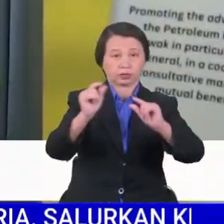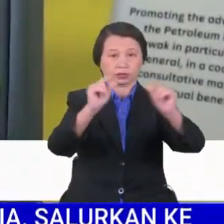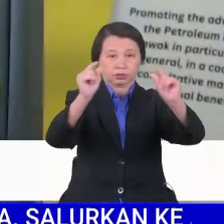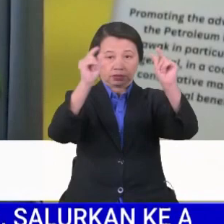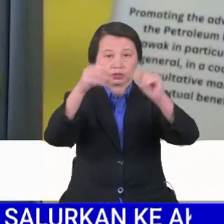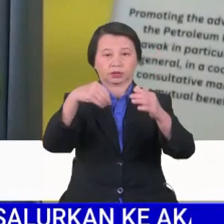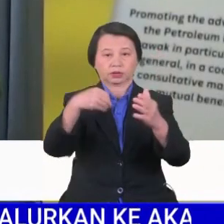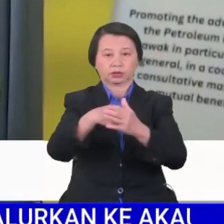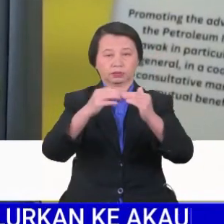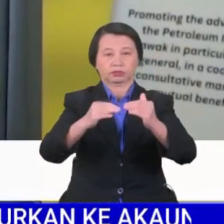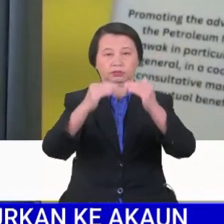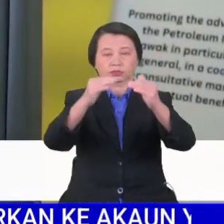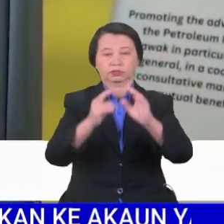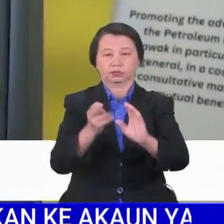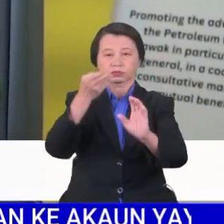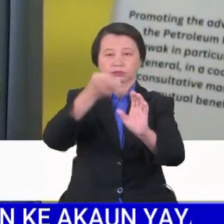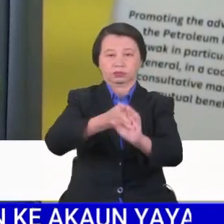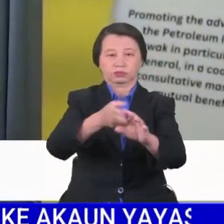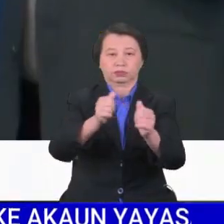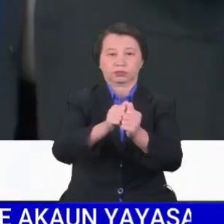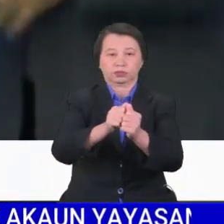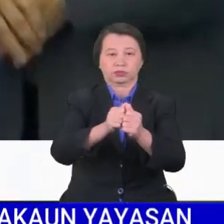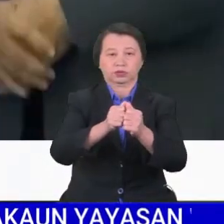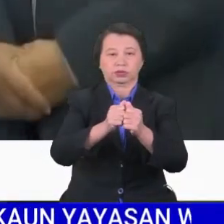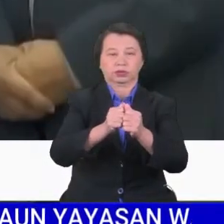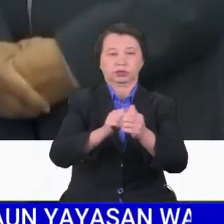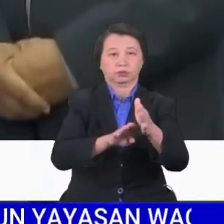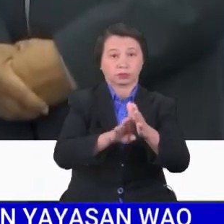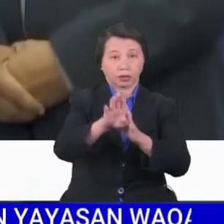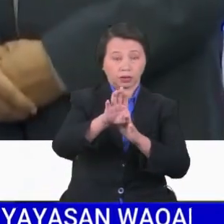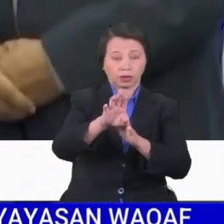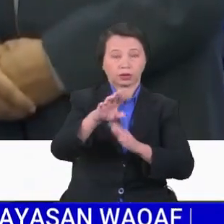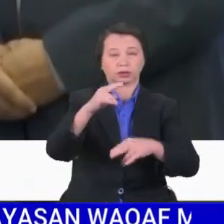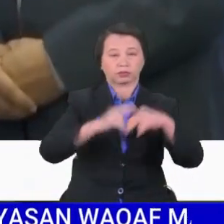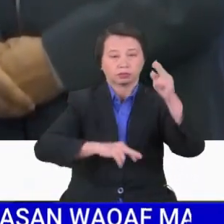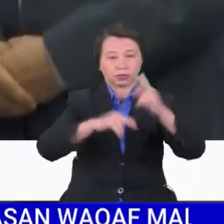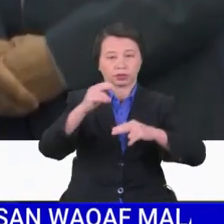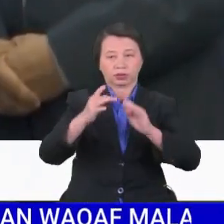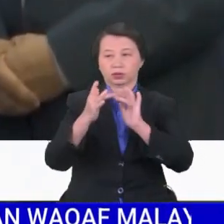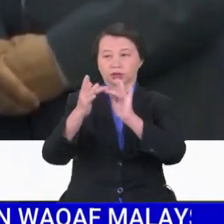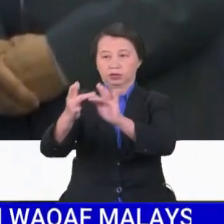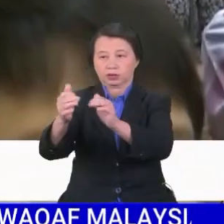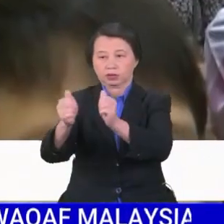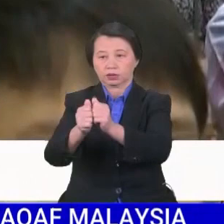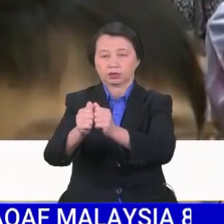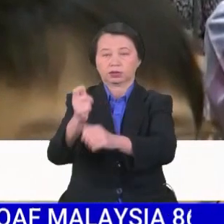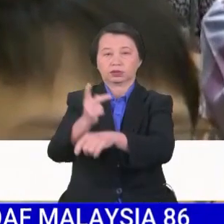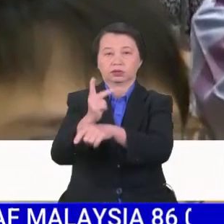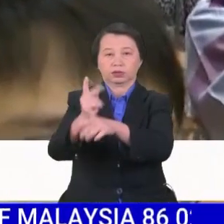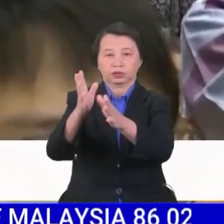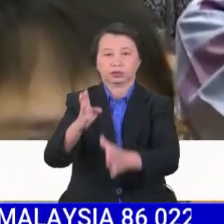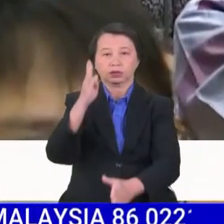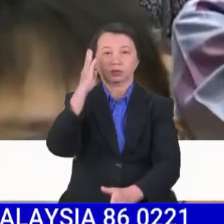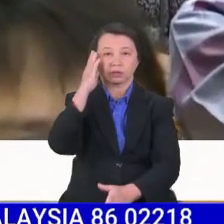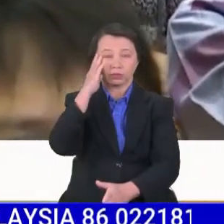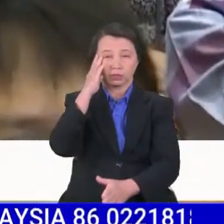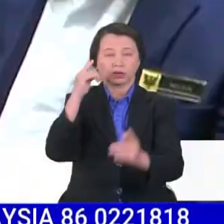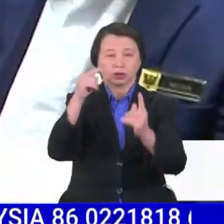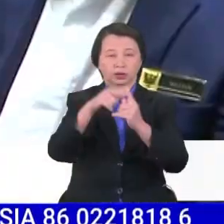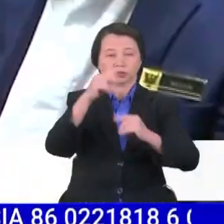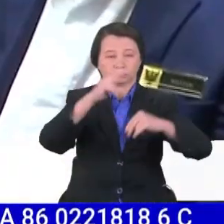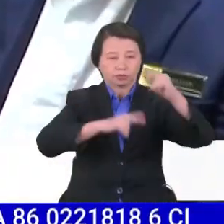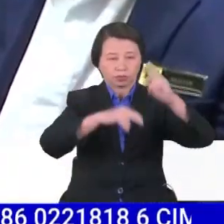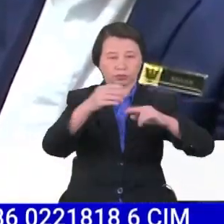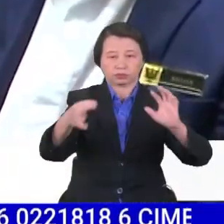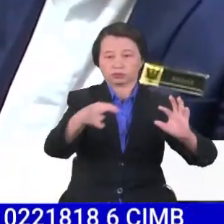Rawa dalam meningkatkan penyertaan dan prestasi selain membina rangkaian dengan jaringan komputer Bumiputera ke arah